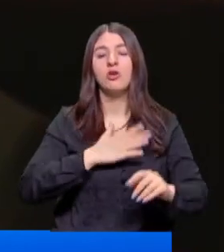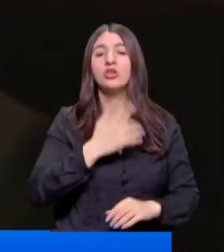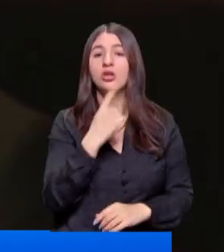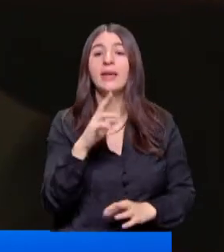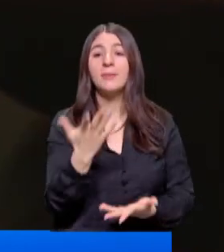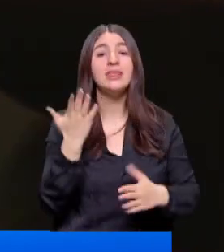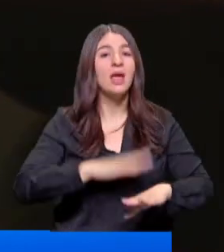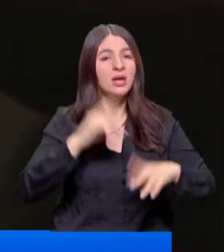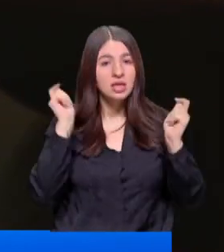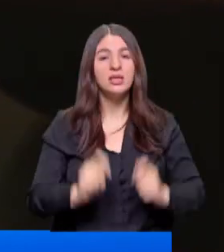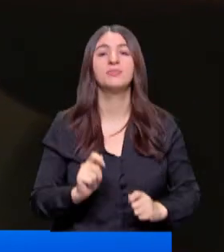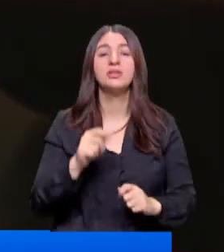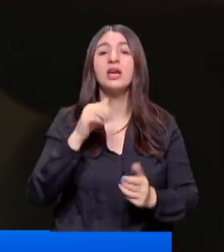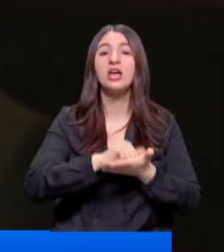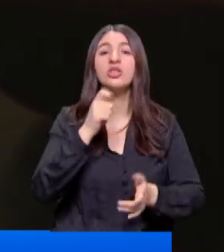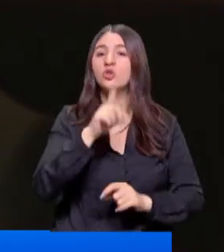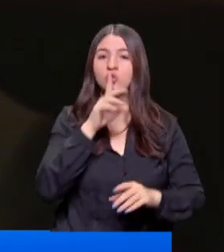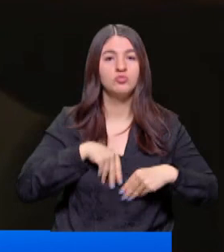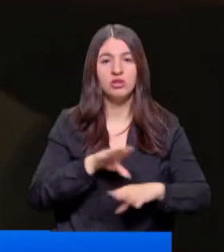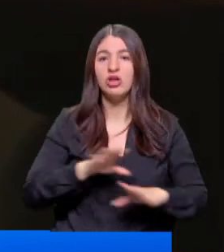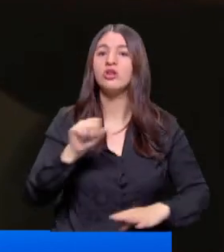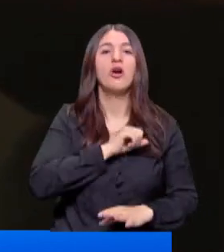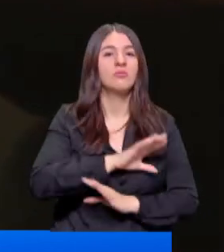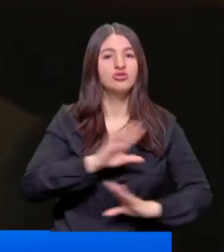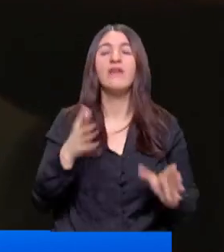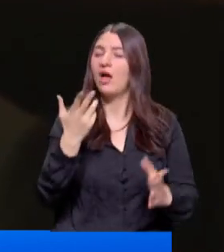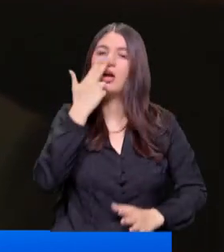söyledikleri gibi ne yaparsanız yapın gazeteciler susmayacak korkmayacak ve alışmaya